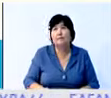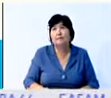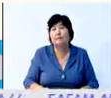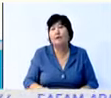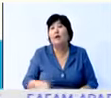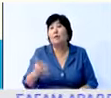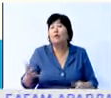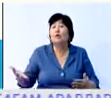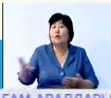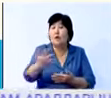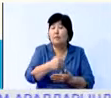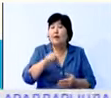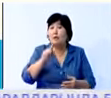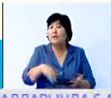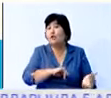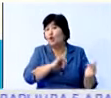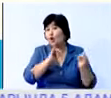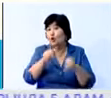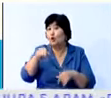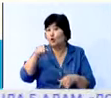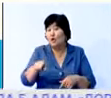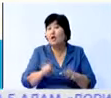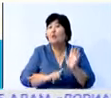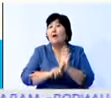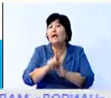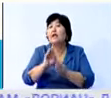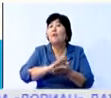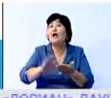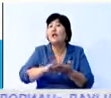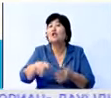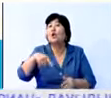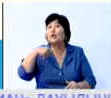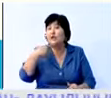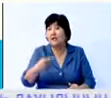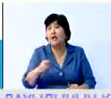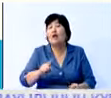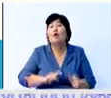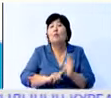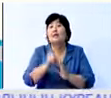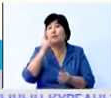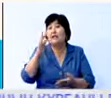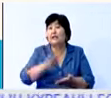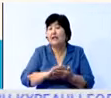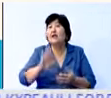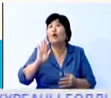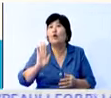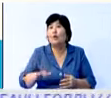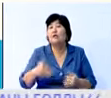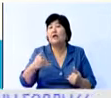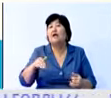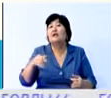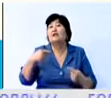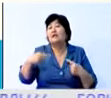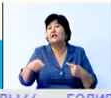Поледен жинағаннан кейін мына жерге түсіреміз. Бұны мына бастап тазалау дейді мынаны. Бастапқы бір тазалайды, одан пиктус деген